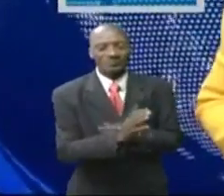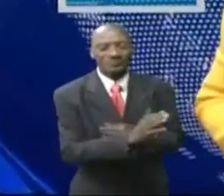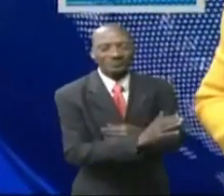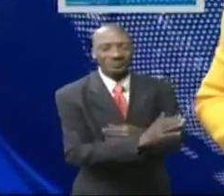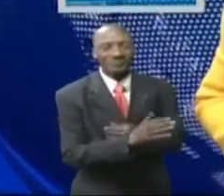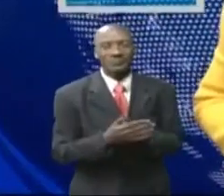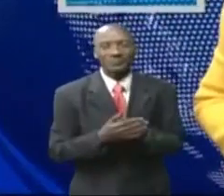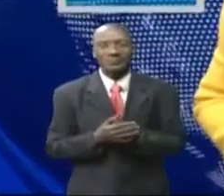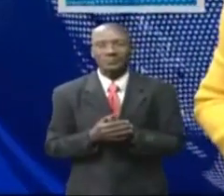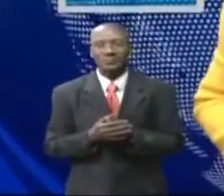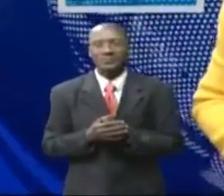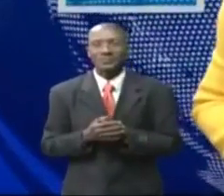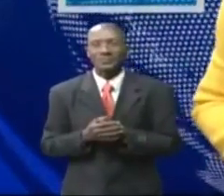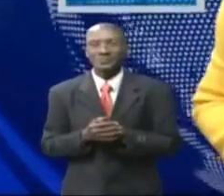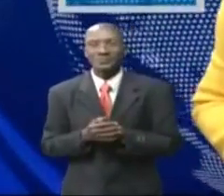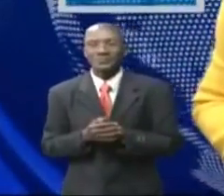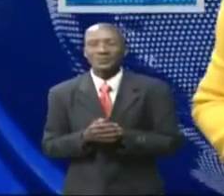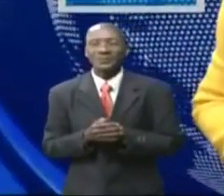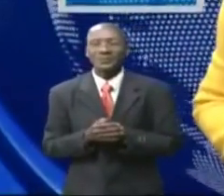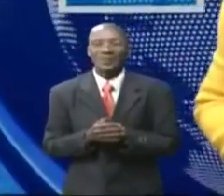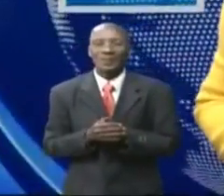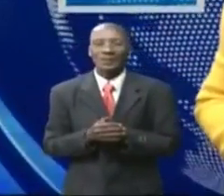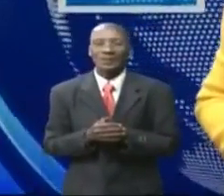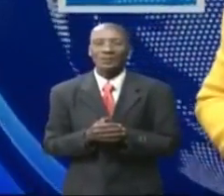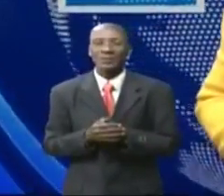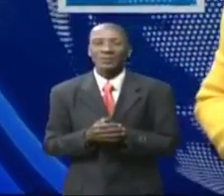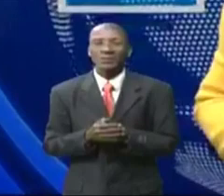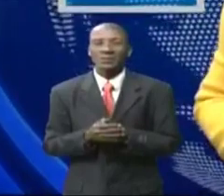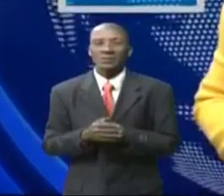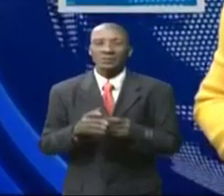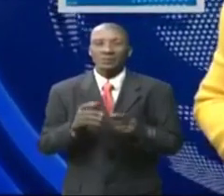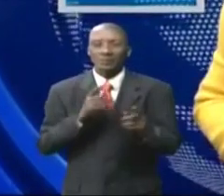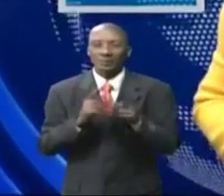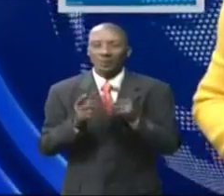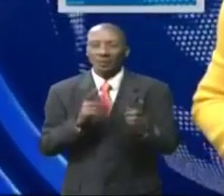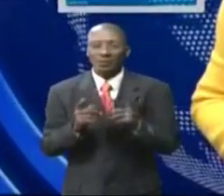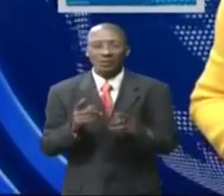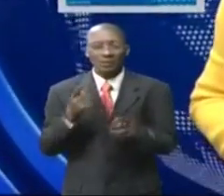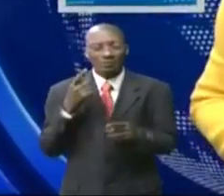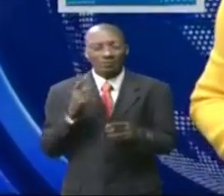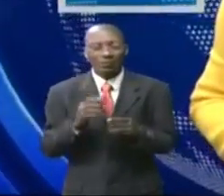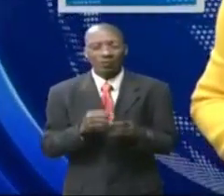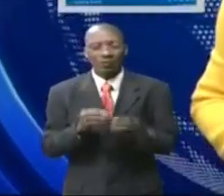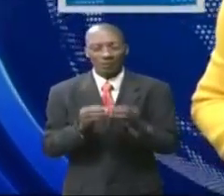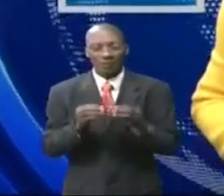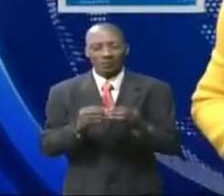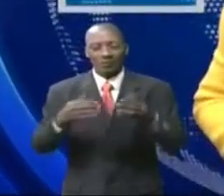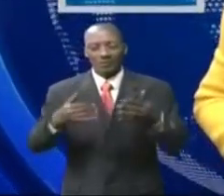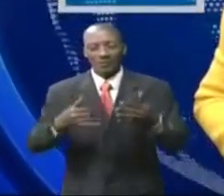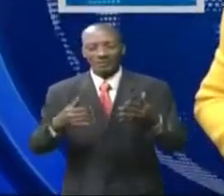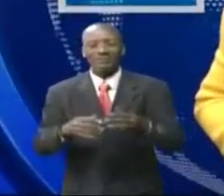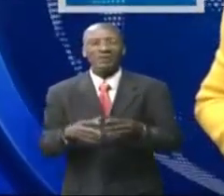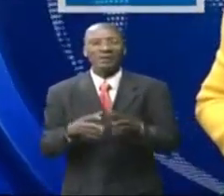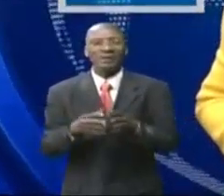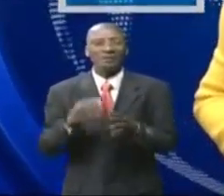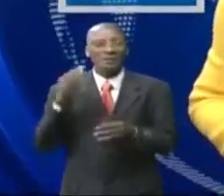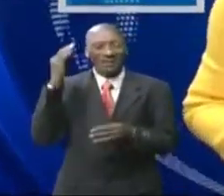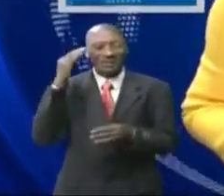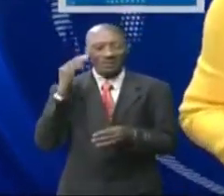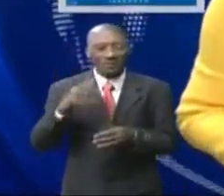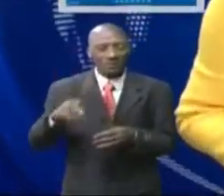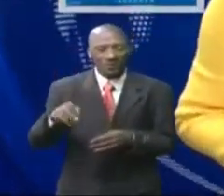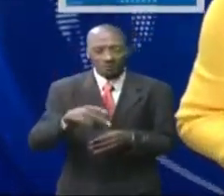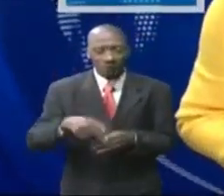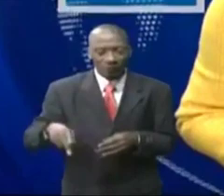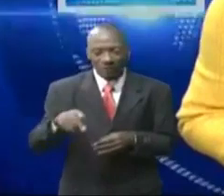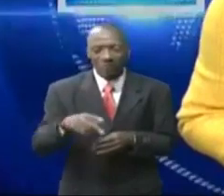dans la politique publique, c'est le thème de la 6e édition du Forum national des ministres provinciaux et chefs de division